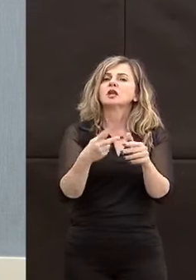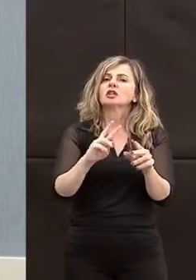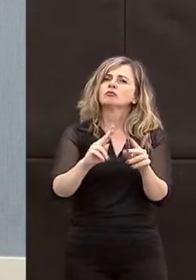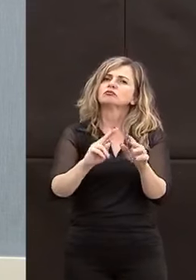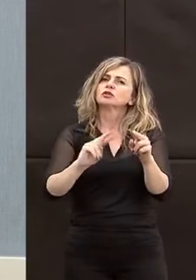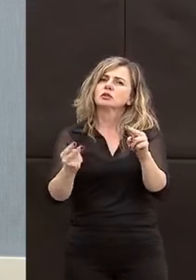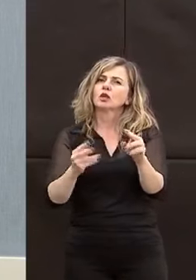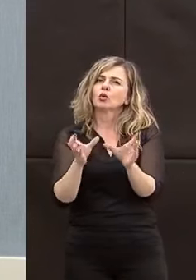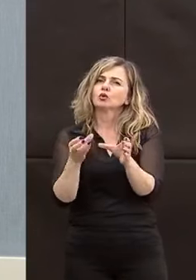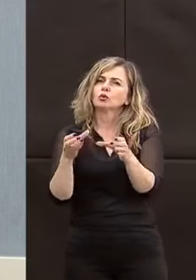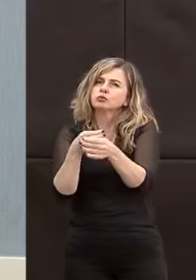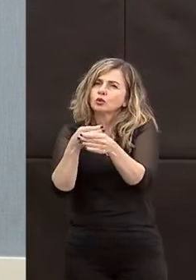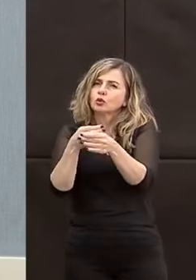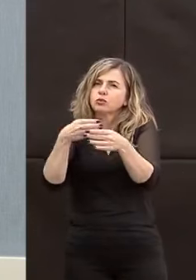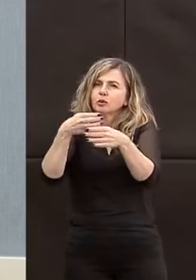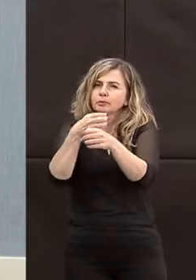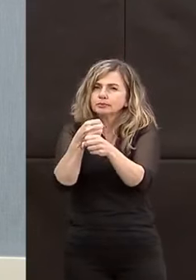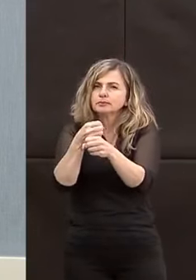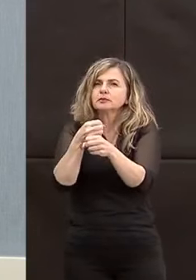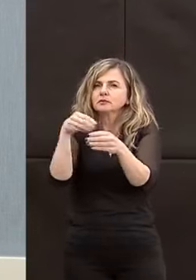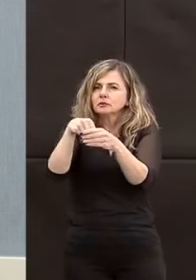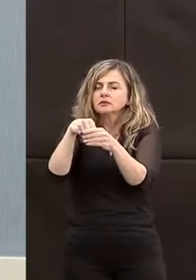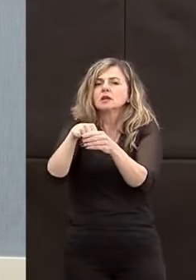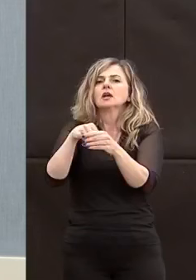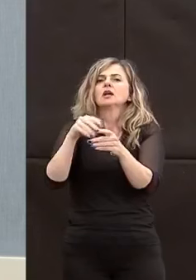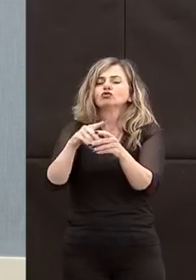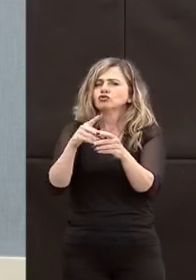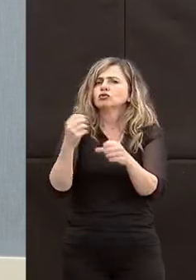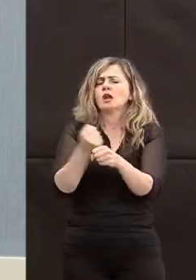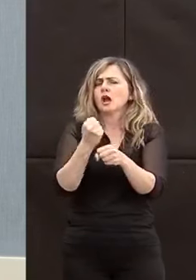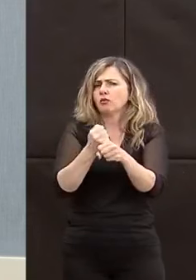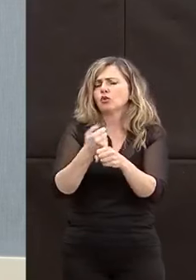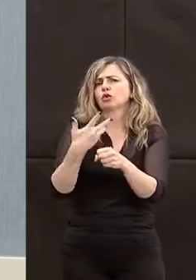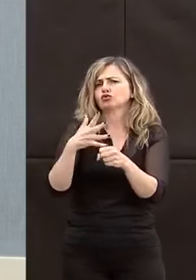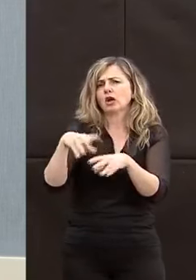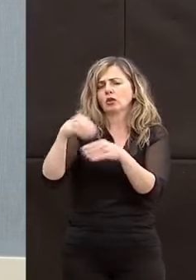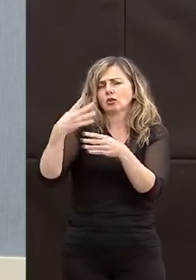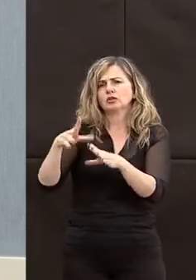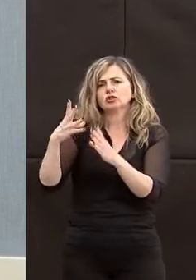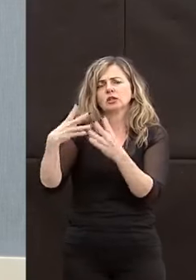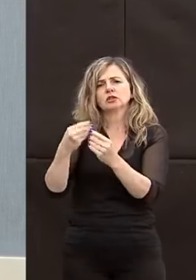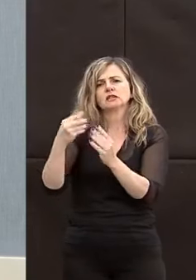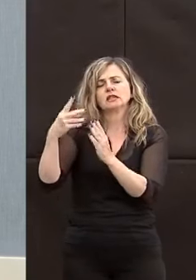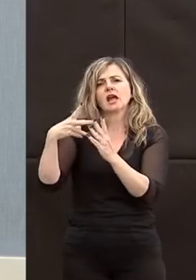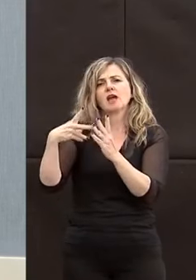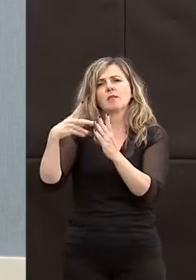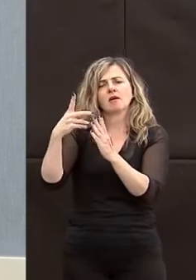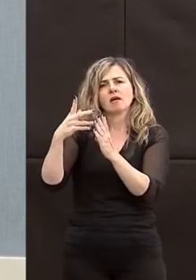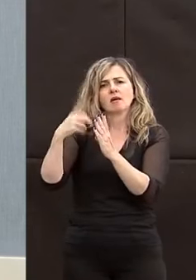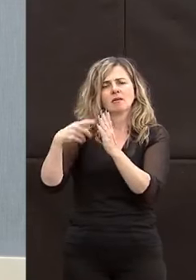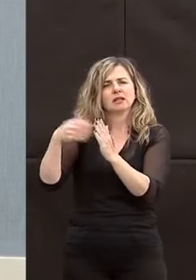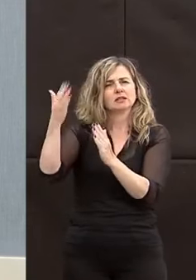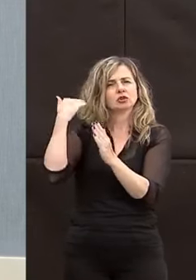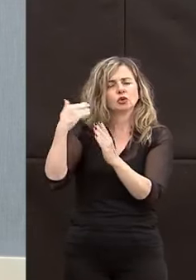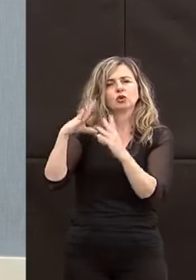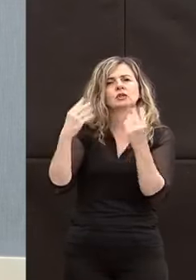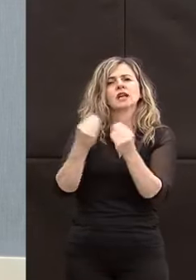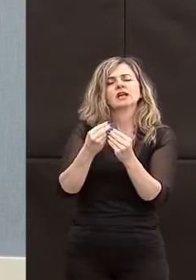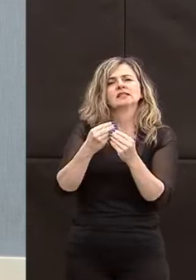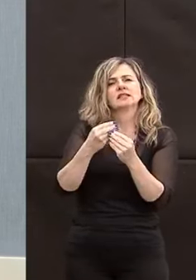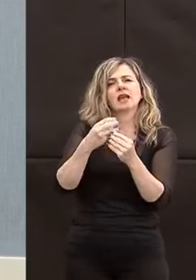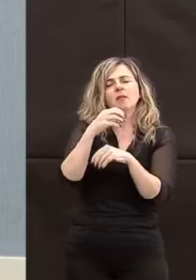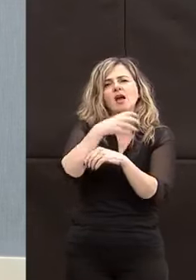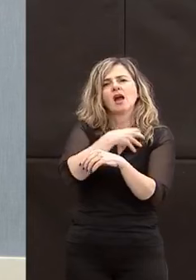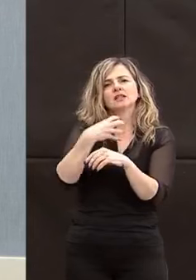con un lavoro assiduo e costante che già c'era negli scorsi mesi con l'assessore failoni l'intento è quello di valorizzare